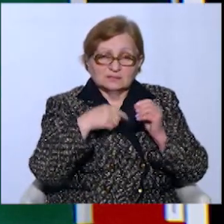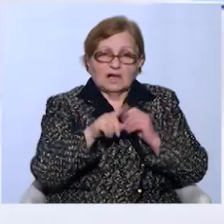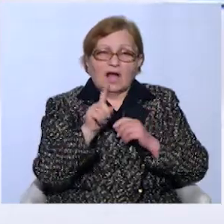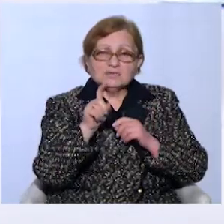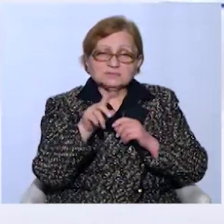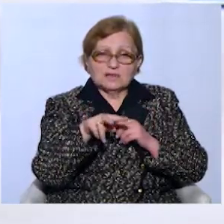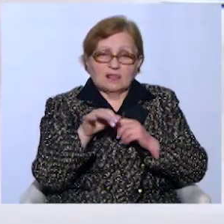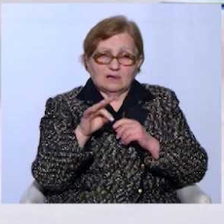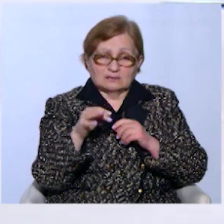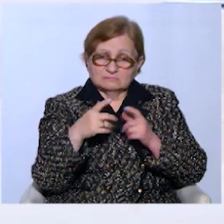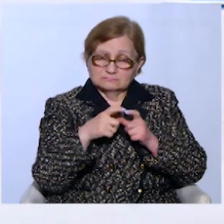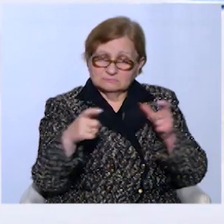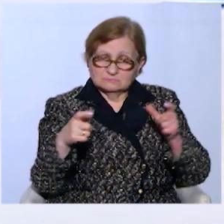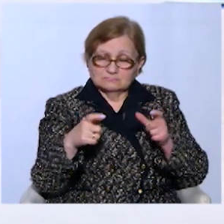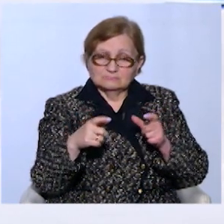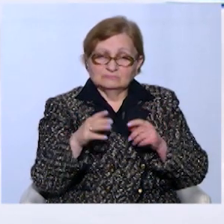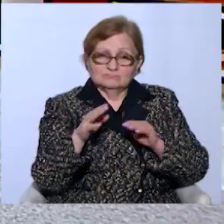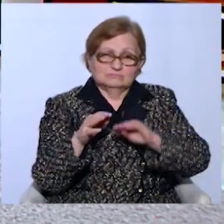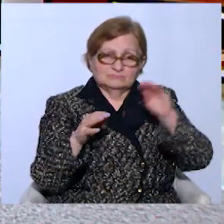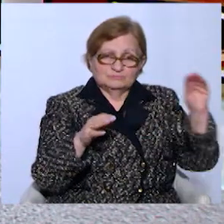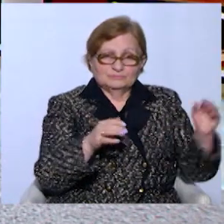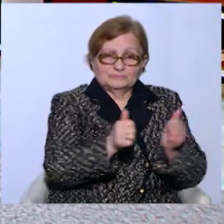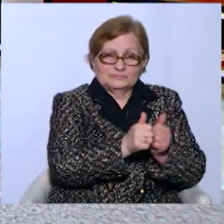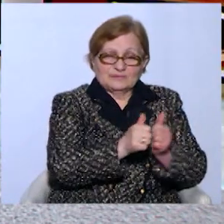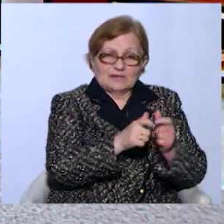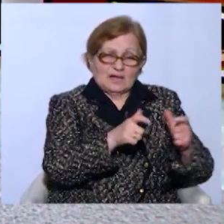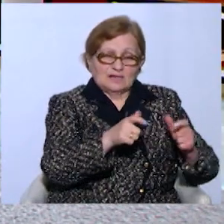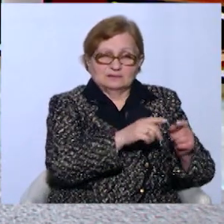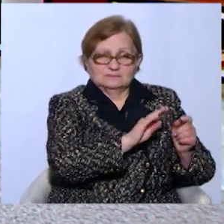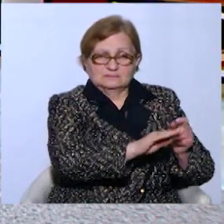ლარი და 100 ლარს გადმოვდებ 100 ლარიანებთან.